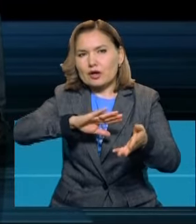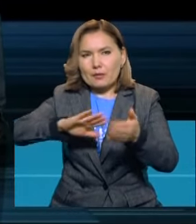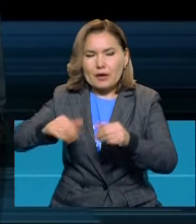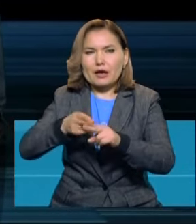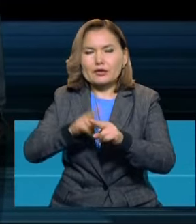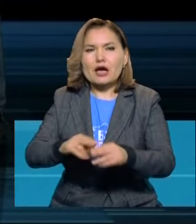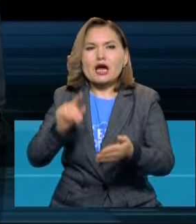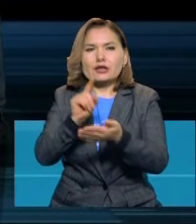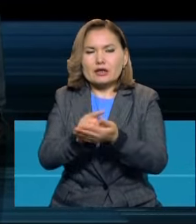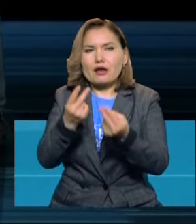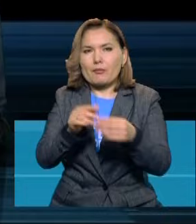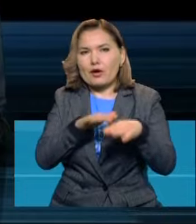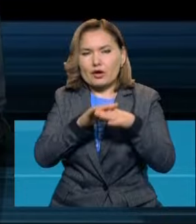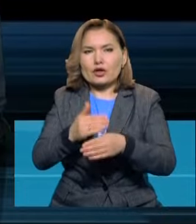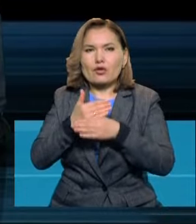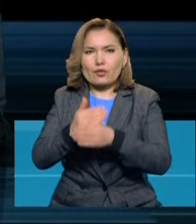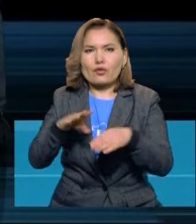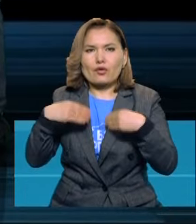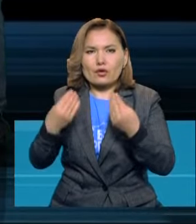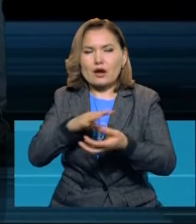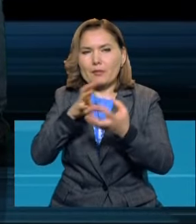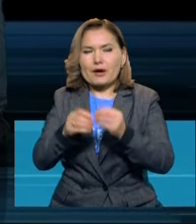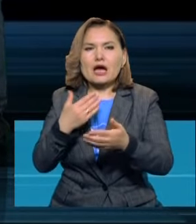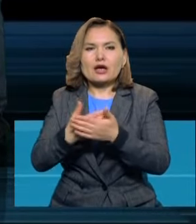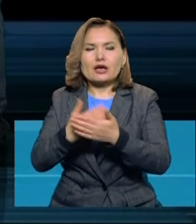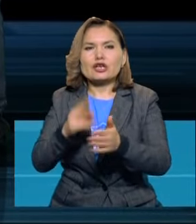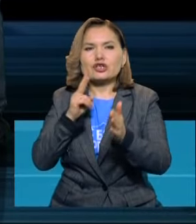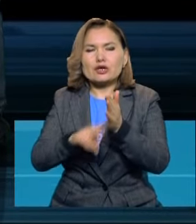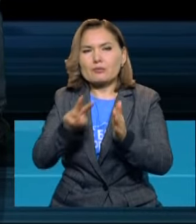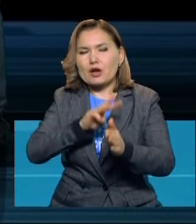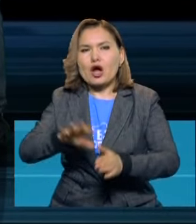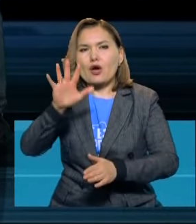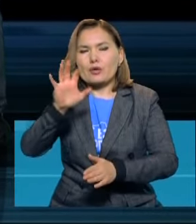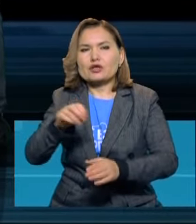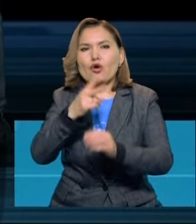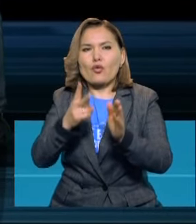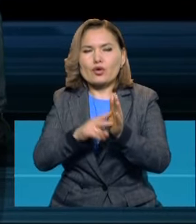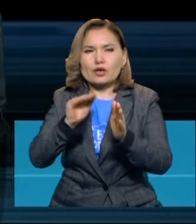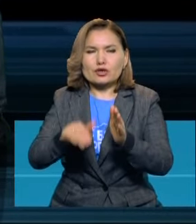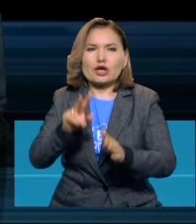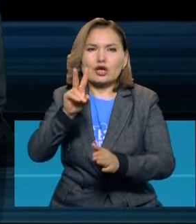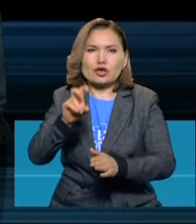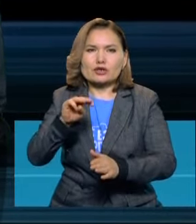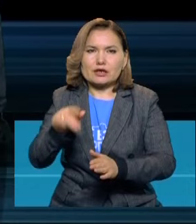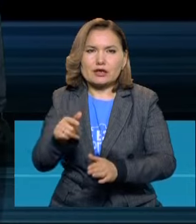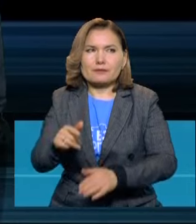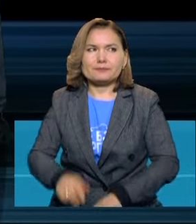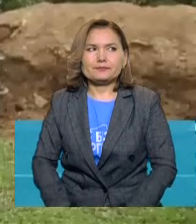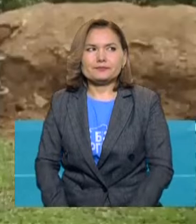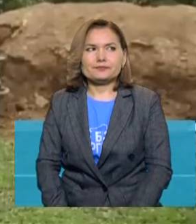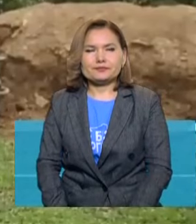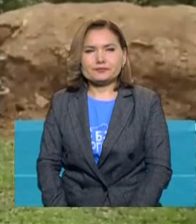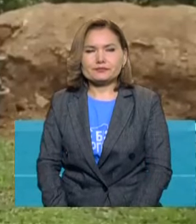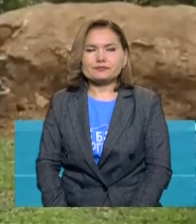да тиісті жәрдемақы ұсынылады. Ол шамамен 70 миллион 517 мың 200 теңге.